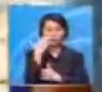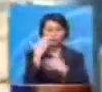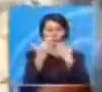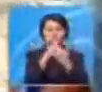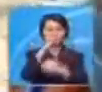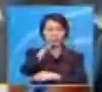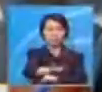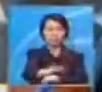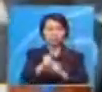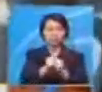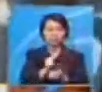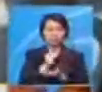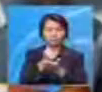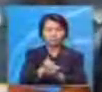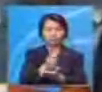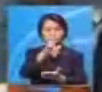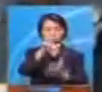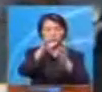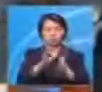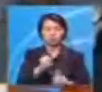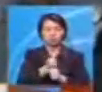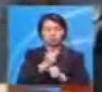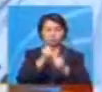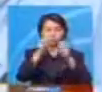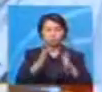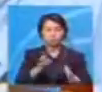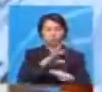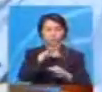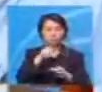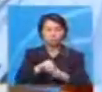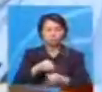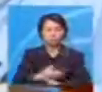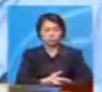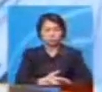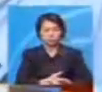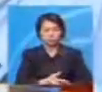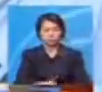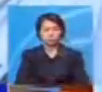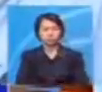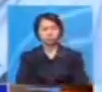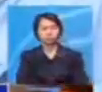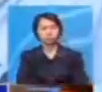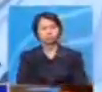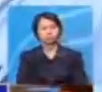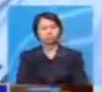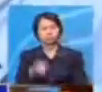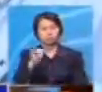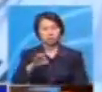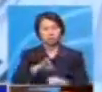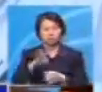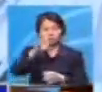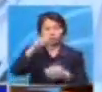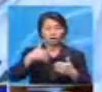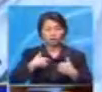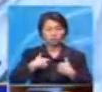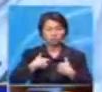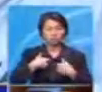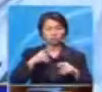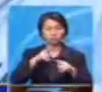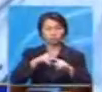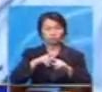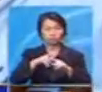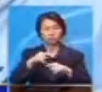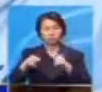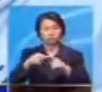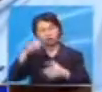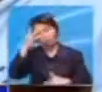petang dengan dibantu tiga orang pekerja termasuk anaknyaang semangat kita muu ada kalau setengah bukanlah Saya nak kata setengah